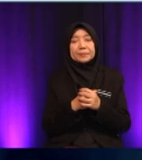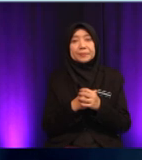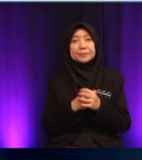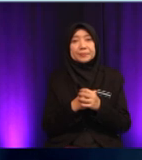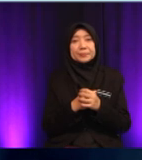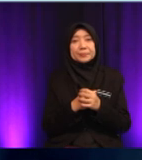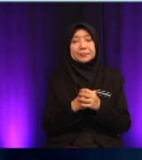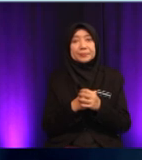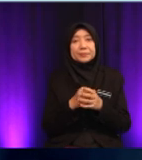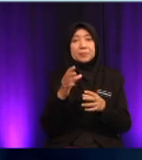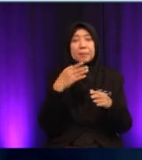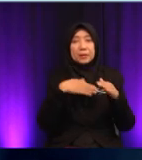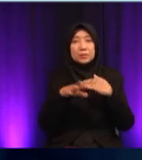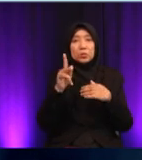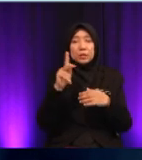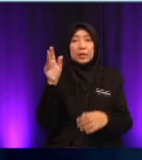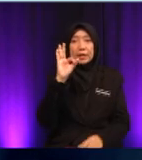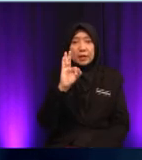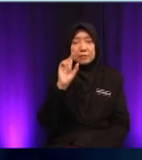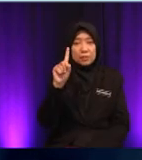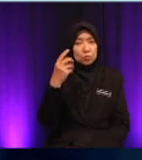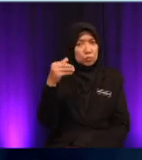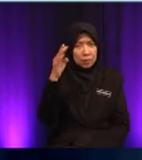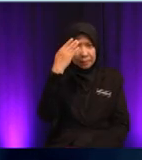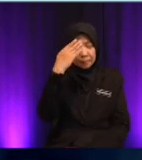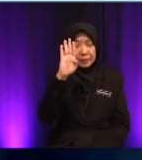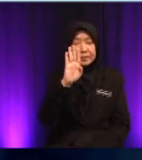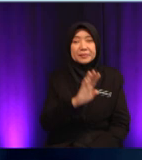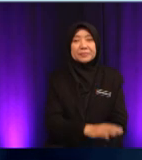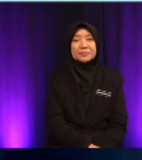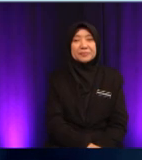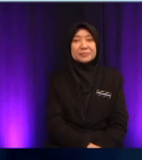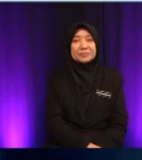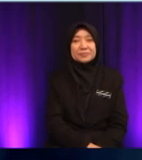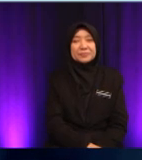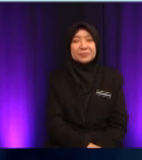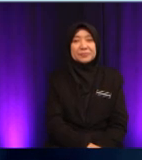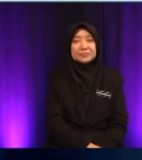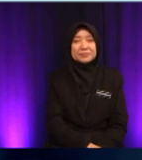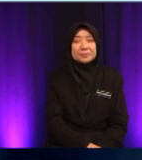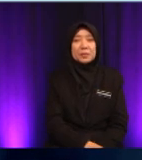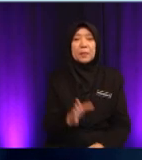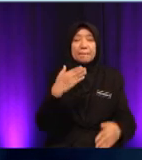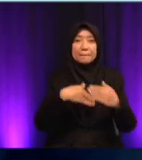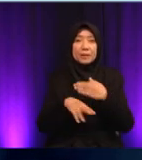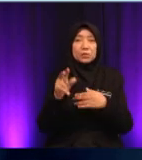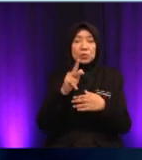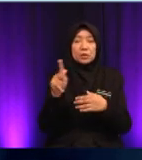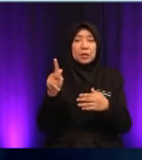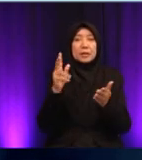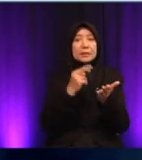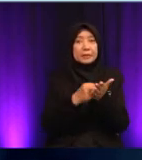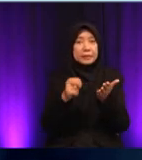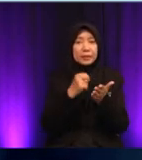dan kita hanya masukkan F saja yaitu iPhone sudah diberi frekuensinya Oke jadi dari sini kita masuk ke nilai 20